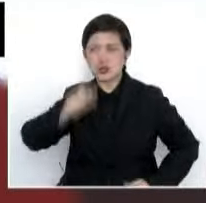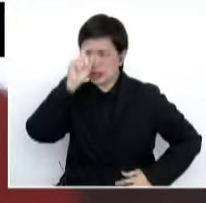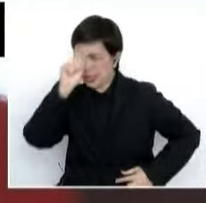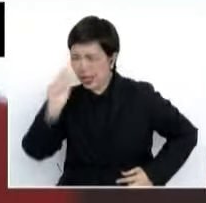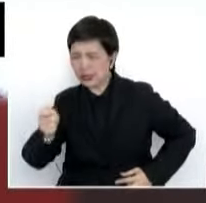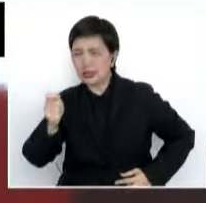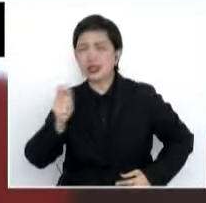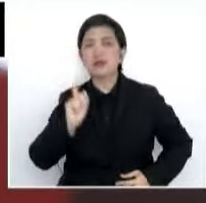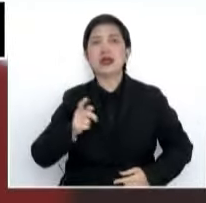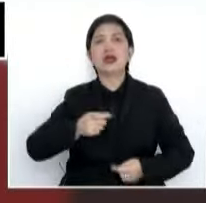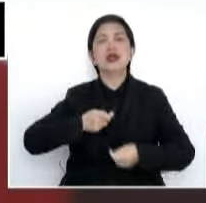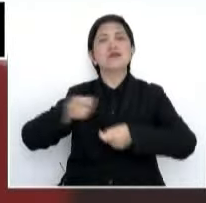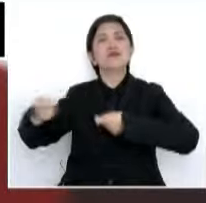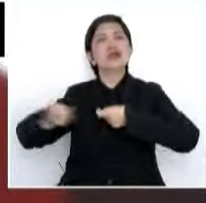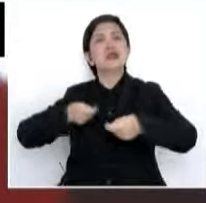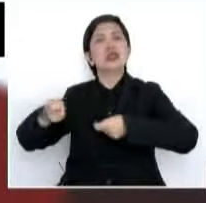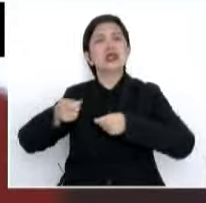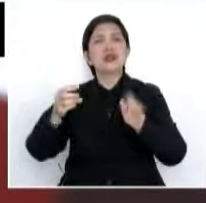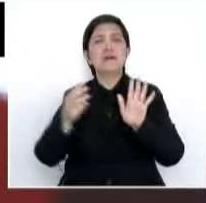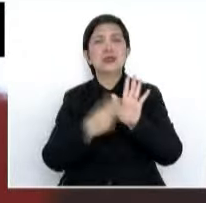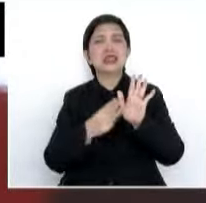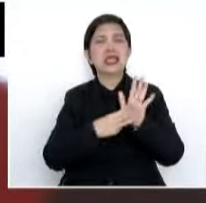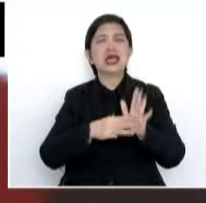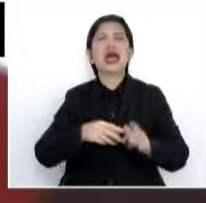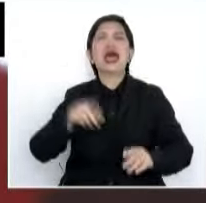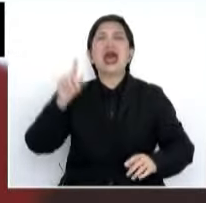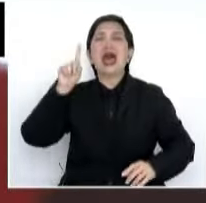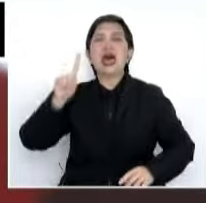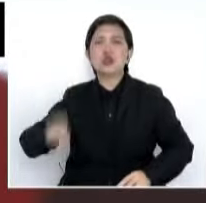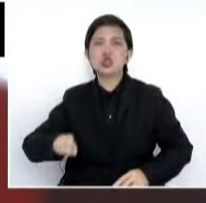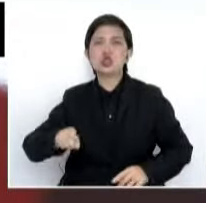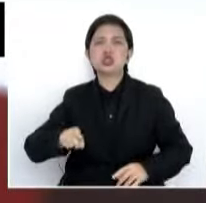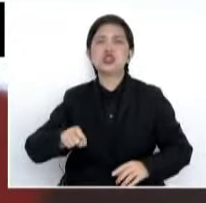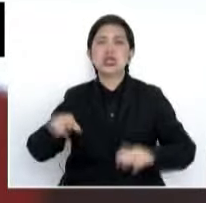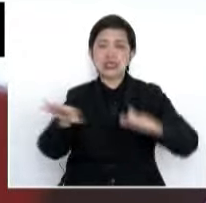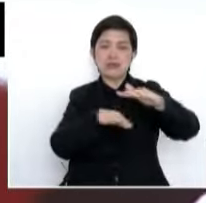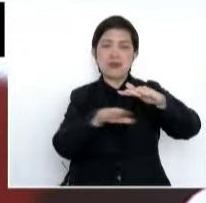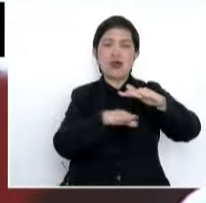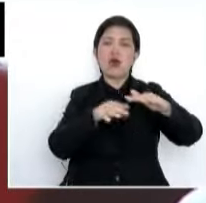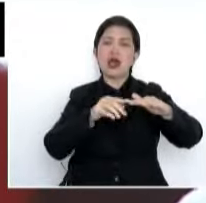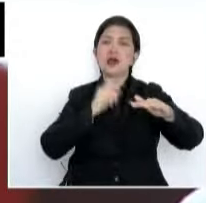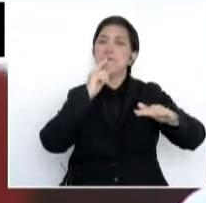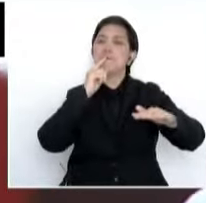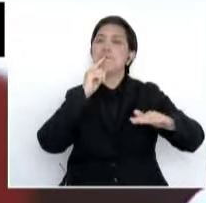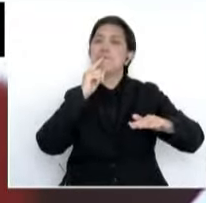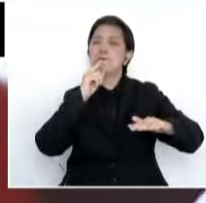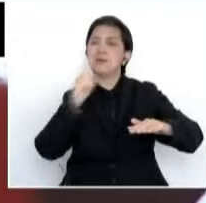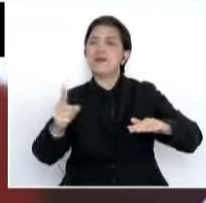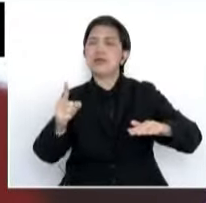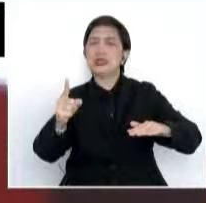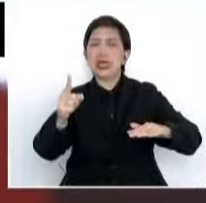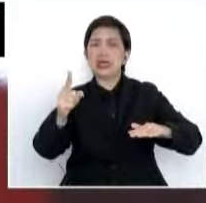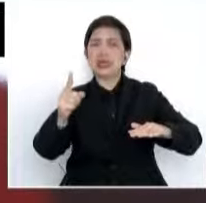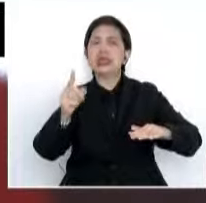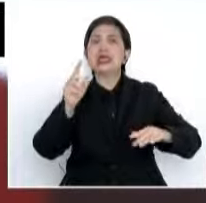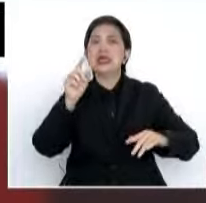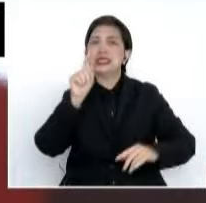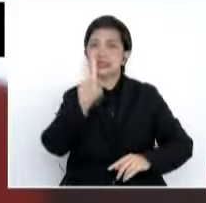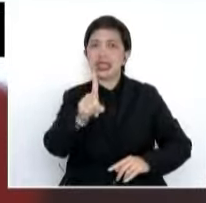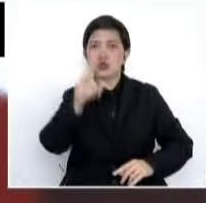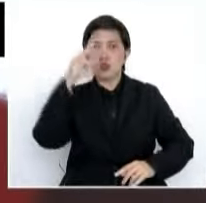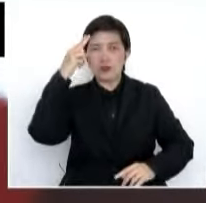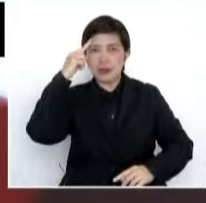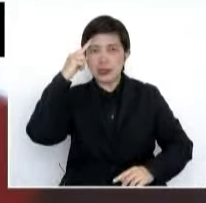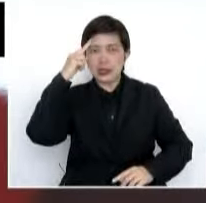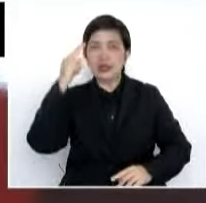pengelolaan krisis memang harus satu komando terjadi perbedaan dalam prosesnya tapi ketika sudah diputuskan oleh